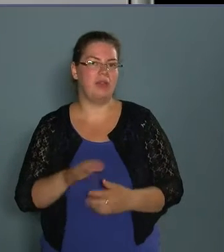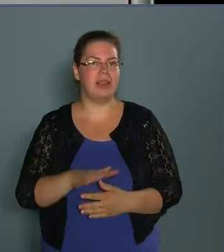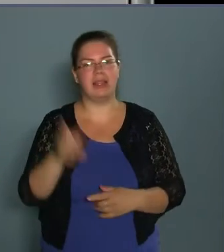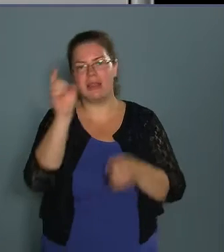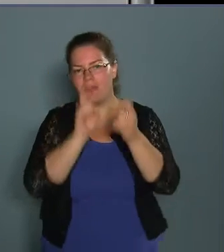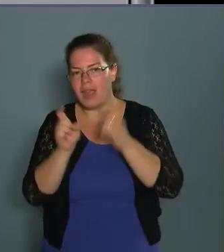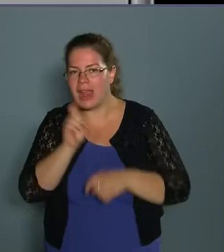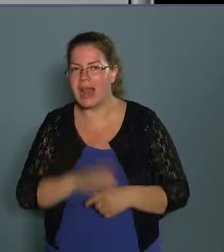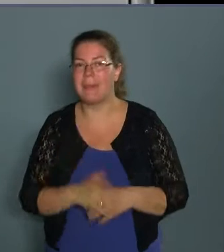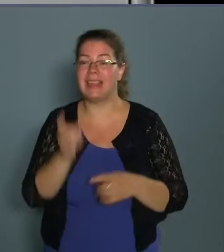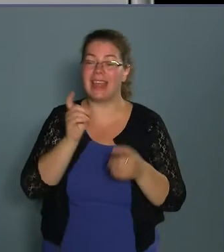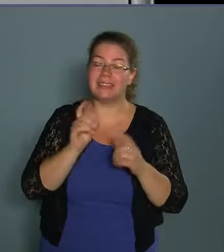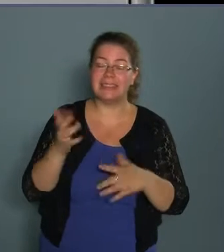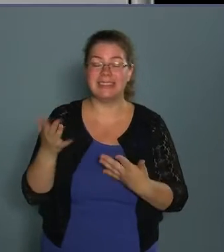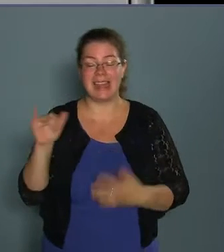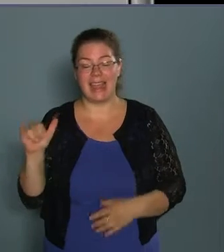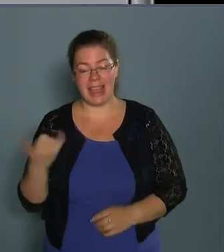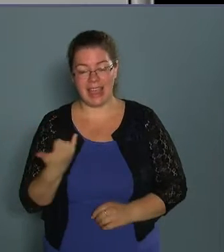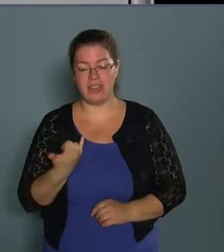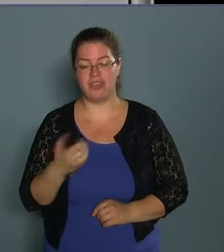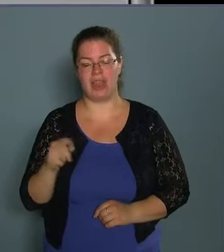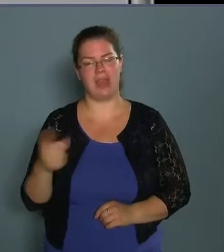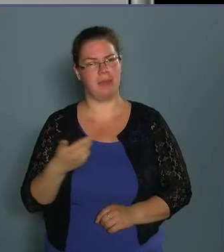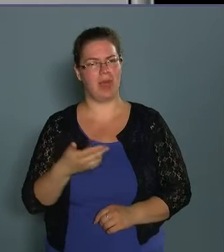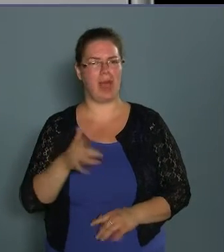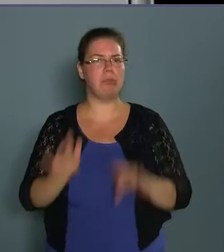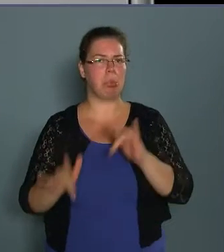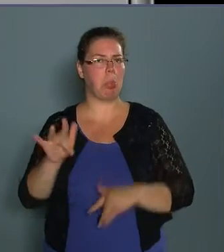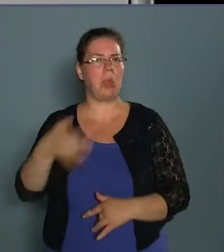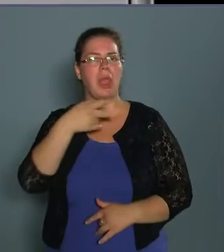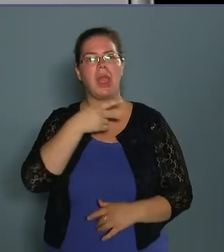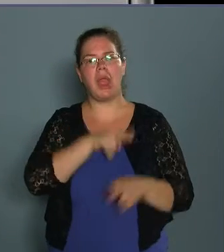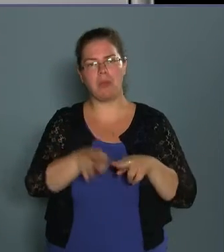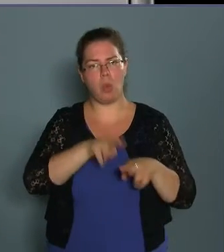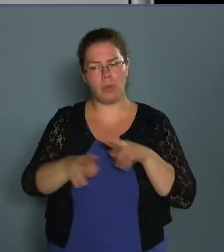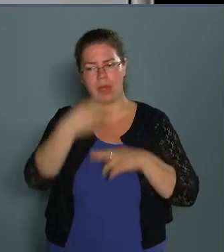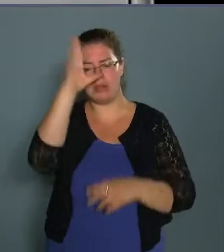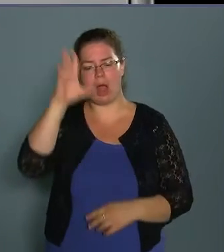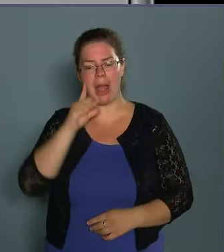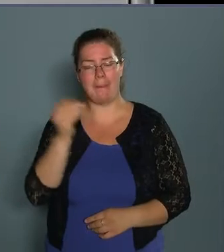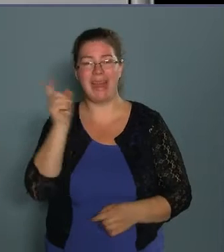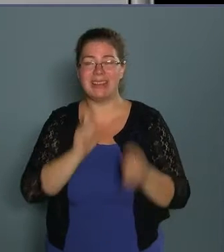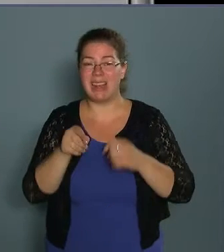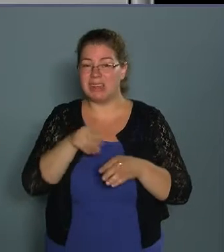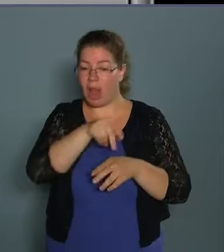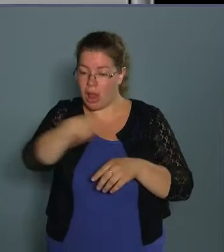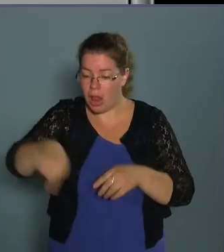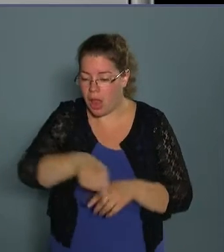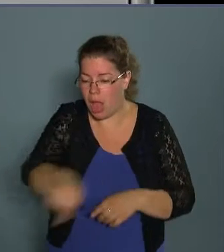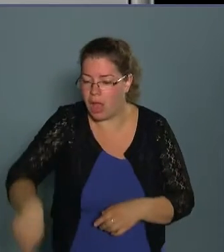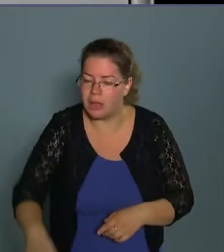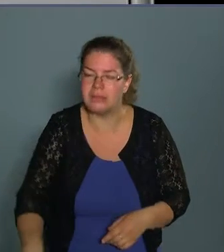szervezeteinek véleménye szerint, és egyébként jó néhány műszaki szakember szerint is, különösen a lehajtás